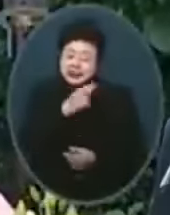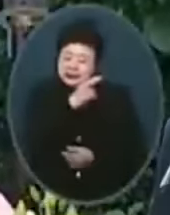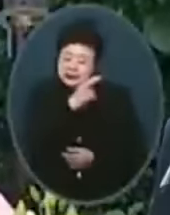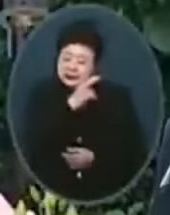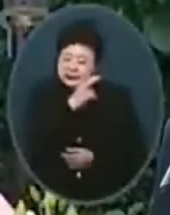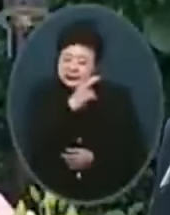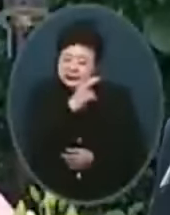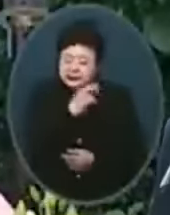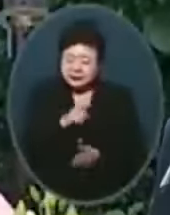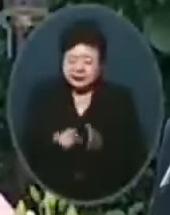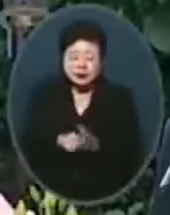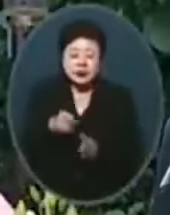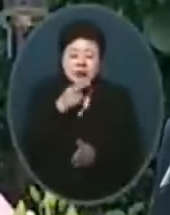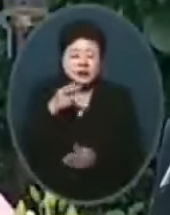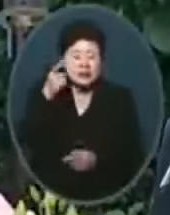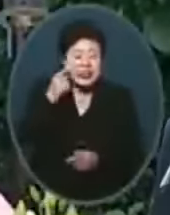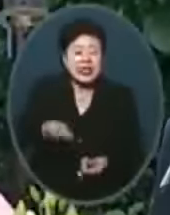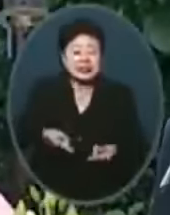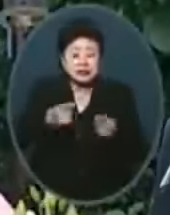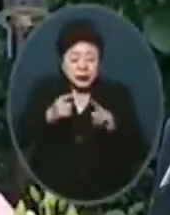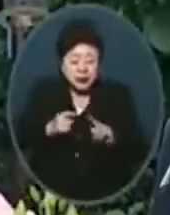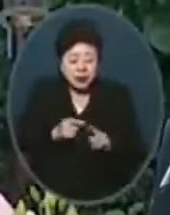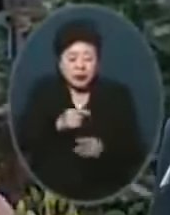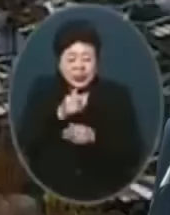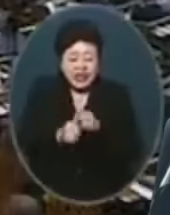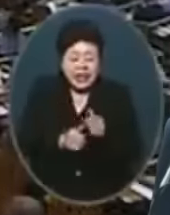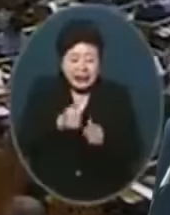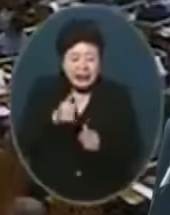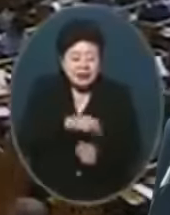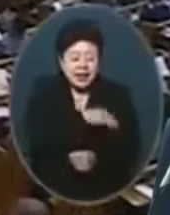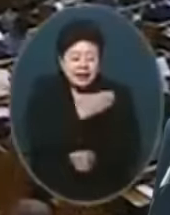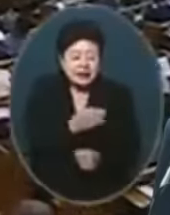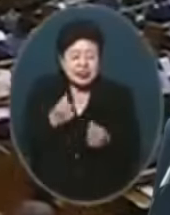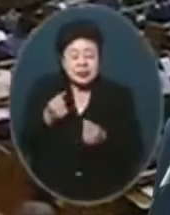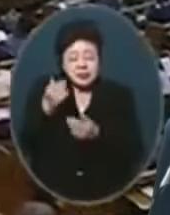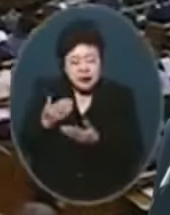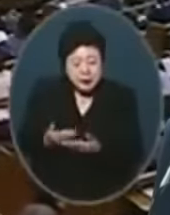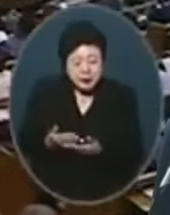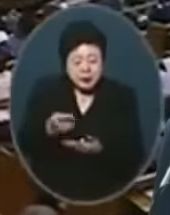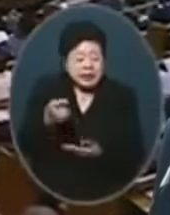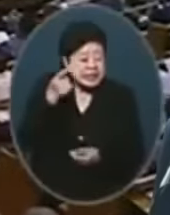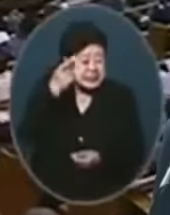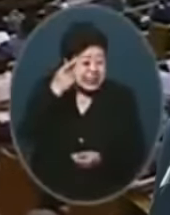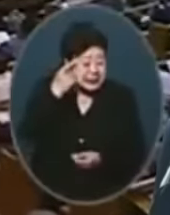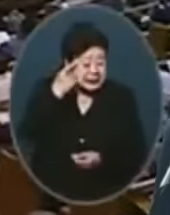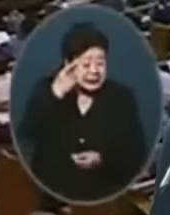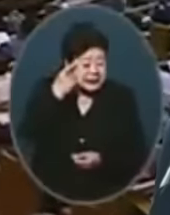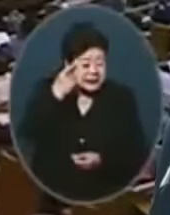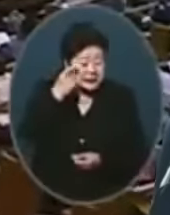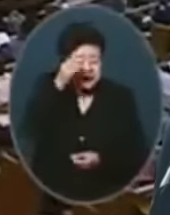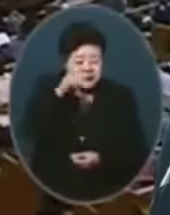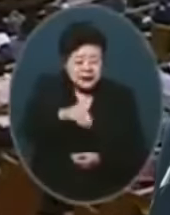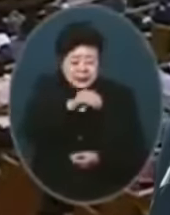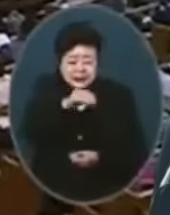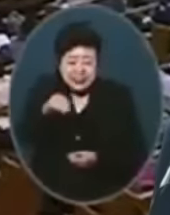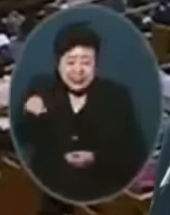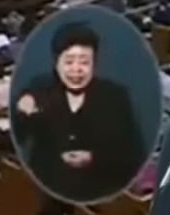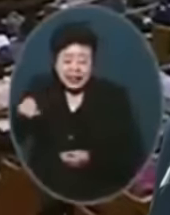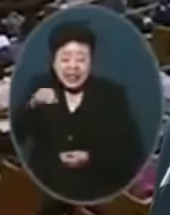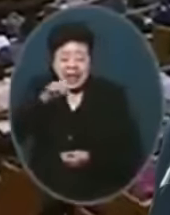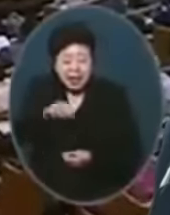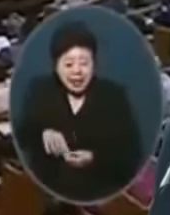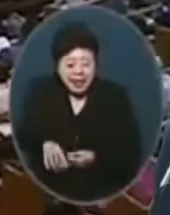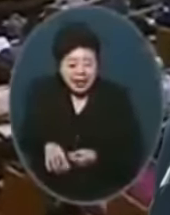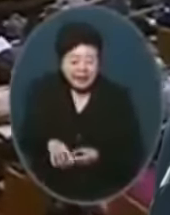의심이나 불신앙과 같은 생각들이 들어올 때 우리는 하나님의 능력을 힘입어 그러한 생각들을 십자가